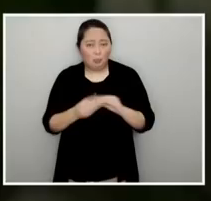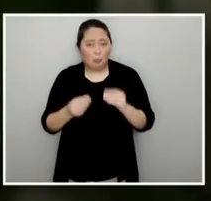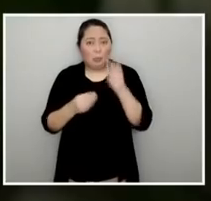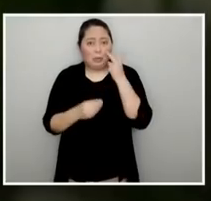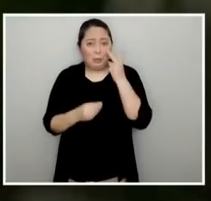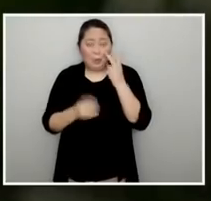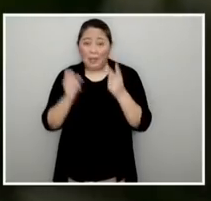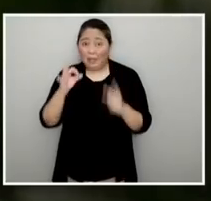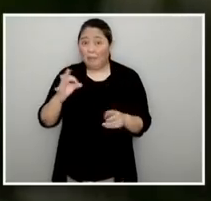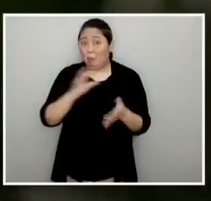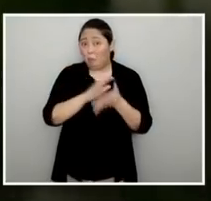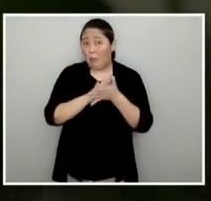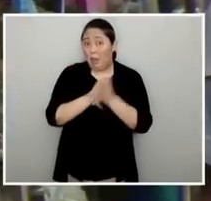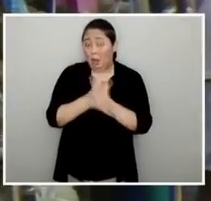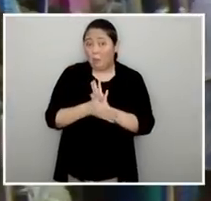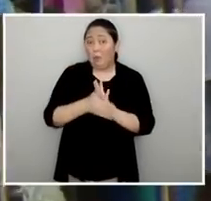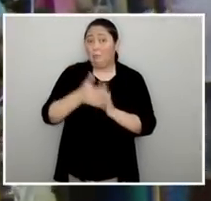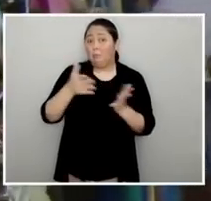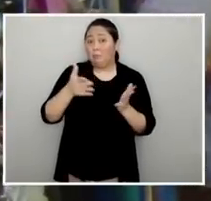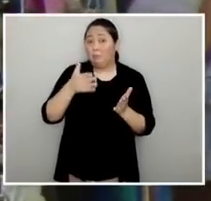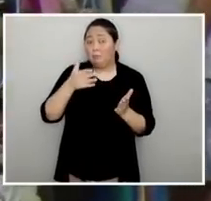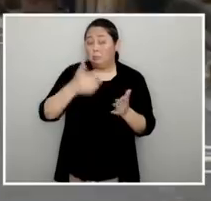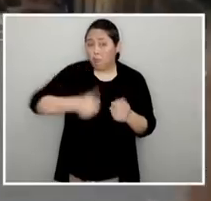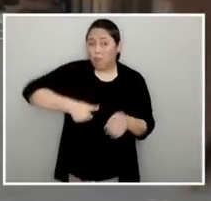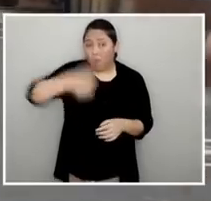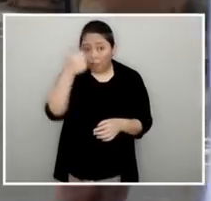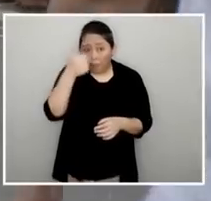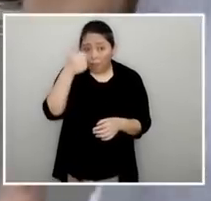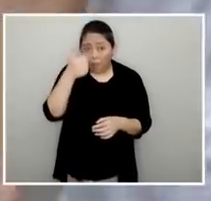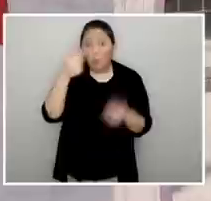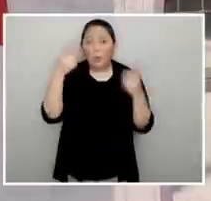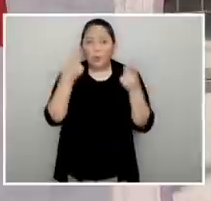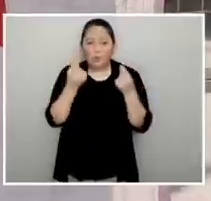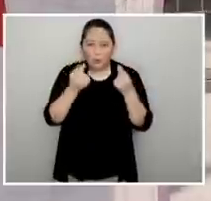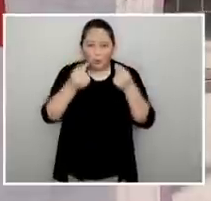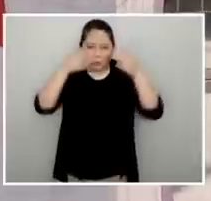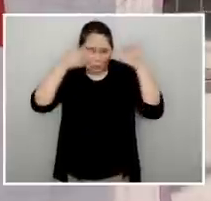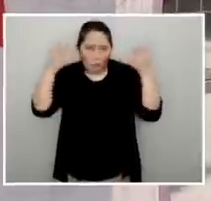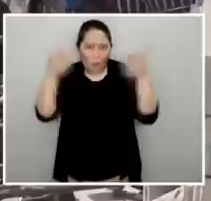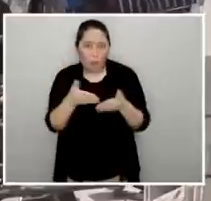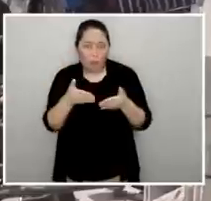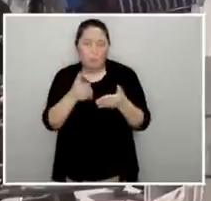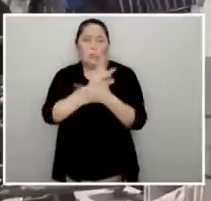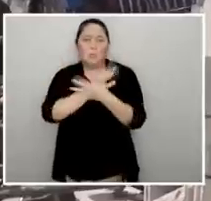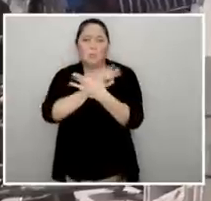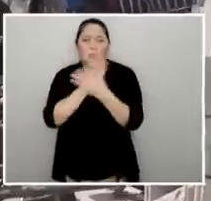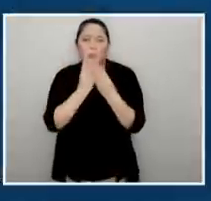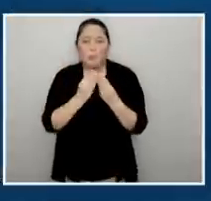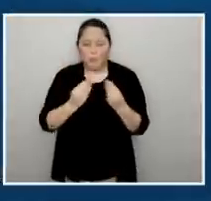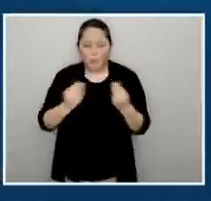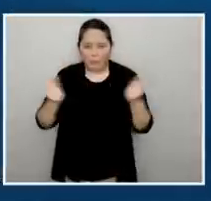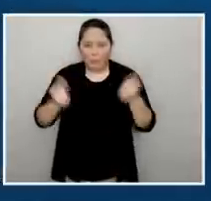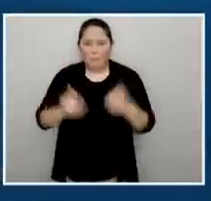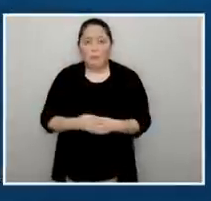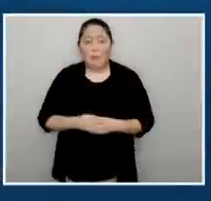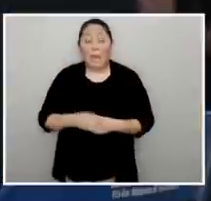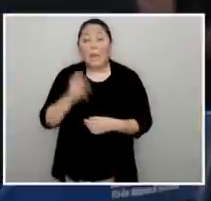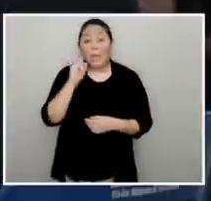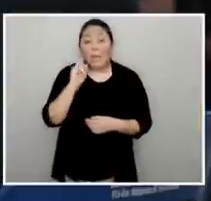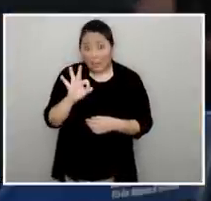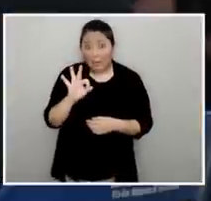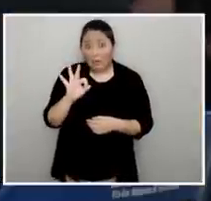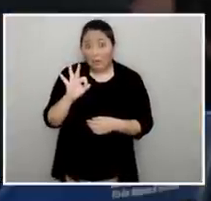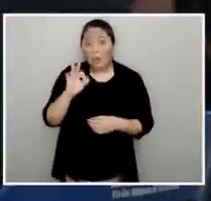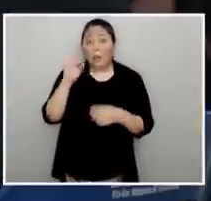tututukan raw niya ang pagharap sa pandemya. Di gaya ng Duterte administration, sa ilalim ni Montemayor, walang lockdown. Wala ring